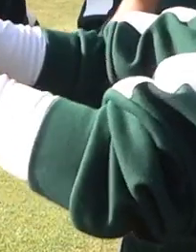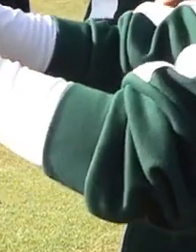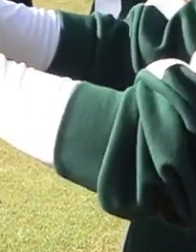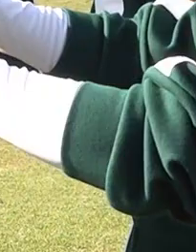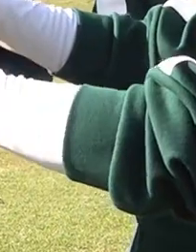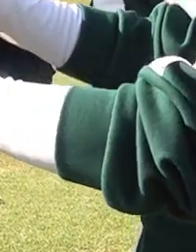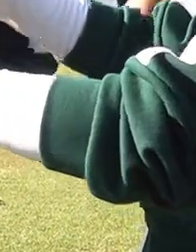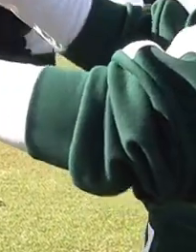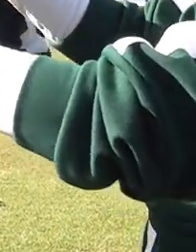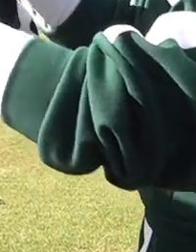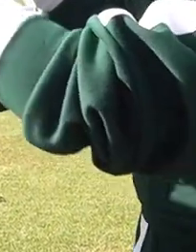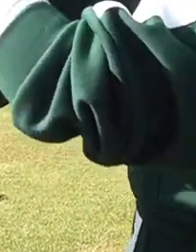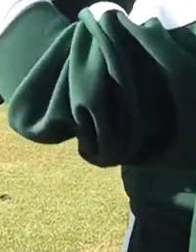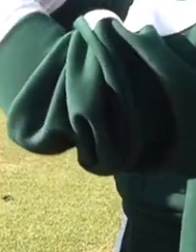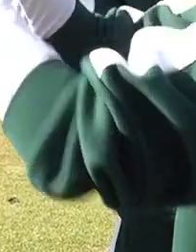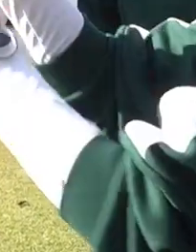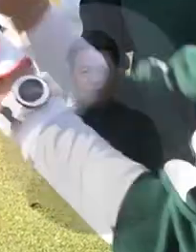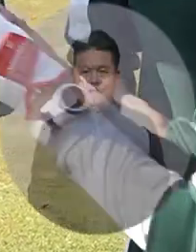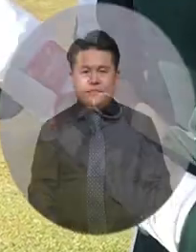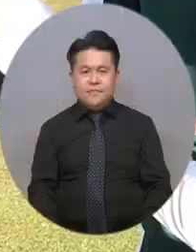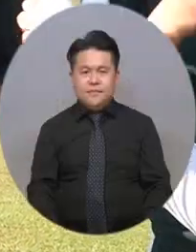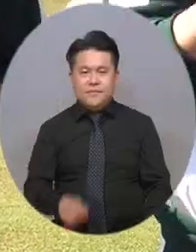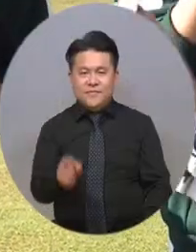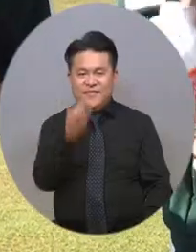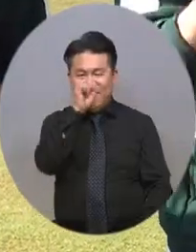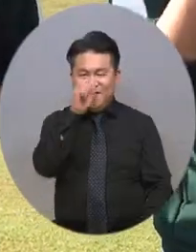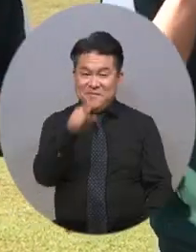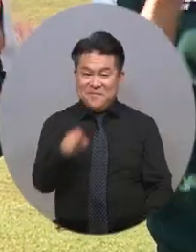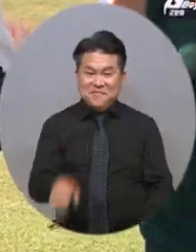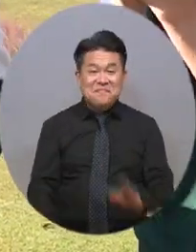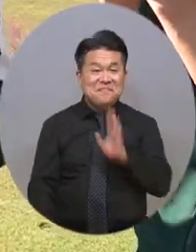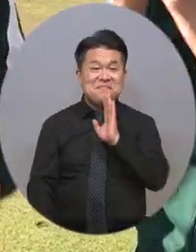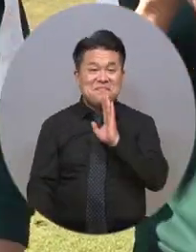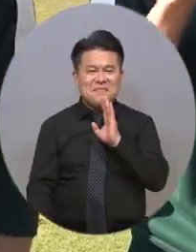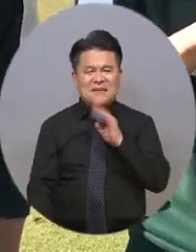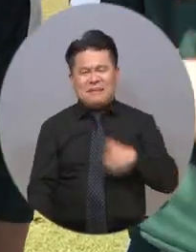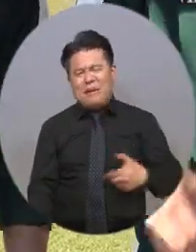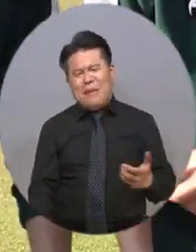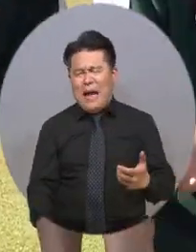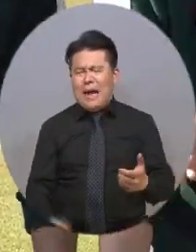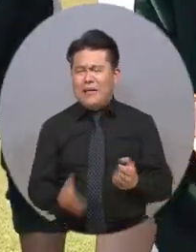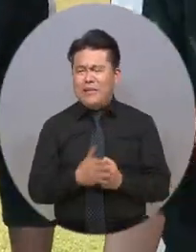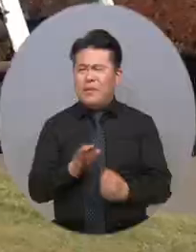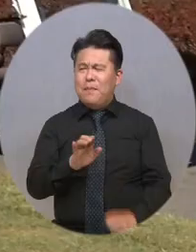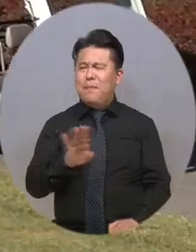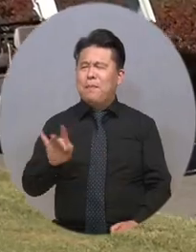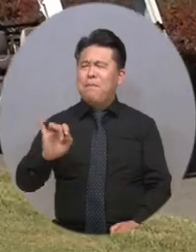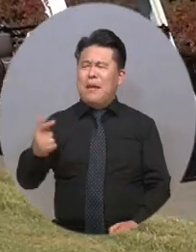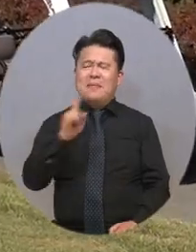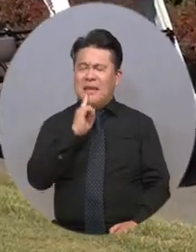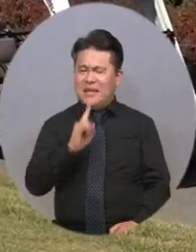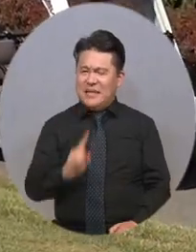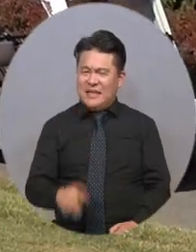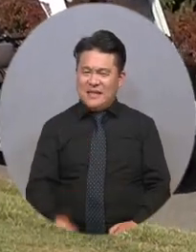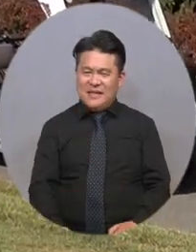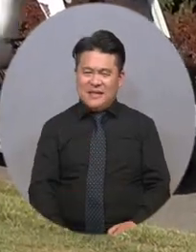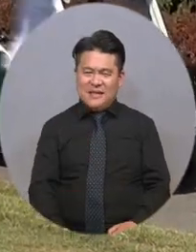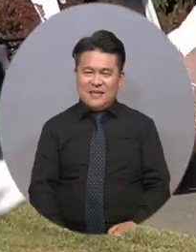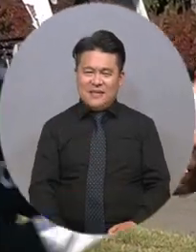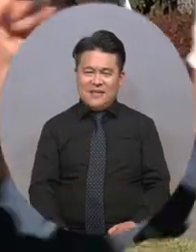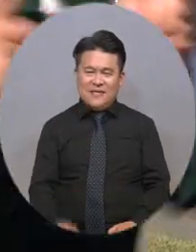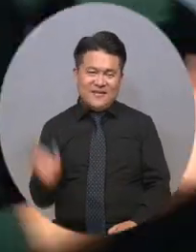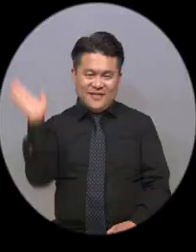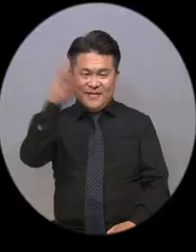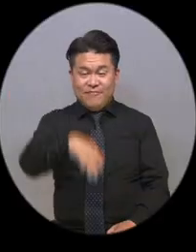마음은 아프고. 대판을 좋아합니다. 아, 배가 아픈 예, 판, 대판. 예, 감사합니다. 배가 아픈 판, 대판. 자, 다음, 다음 가시죠.